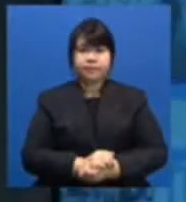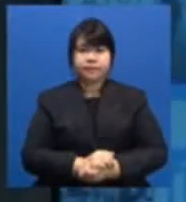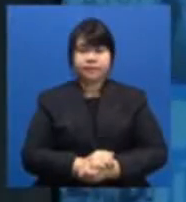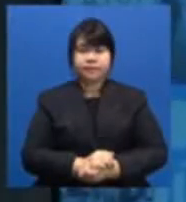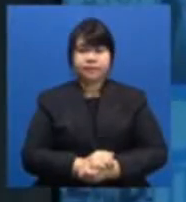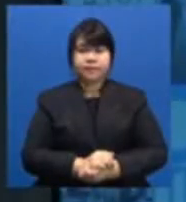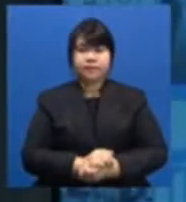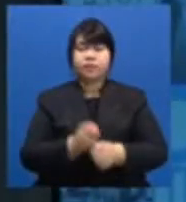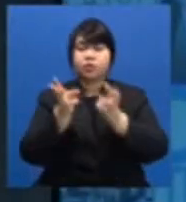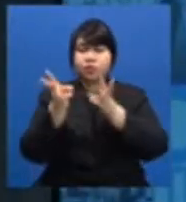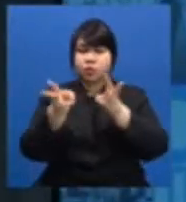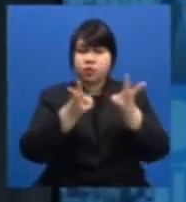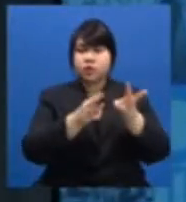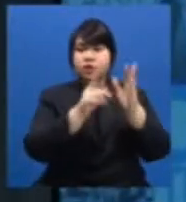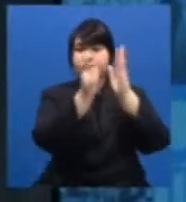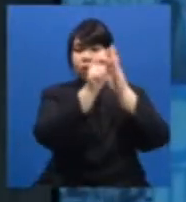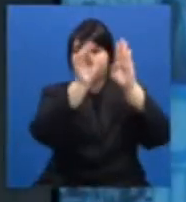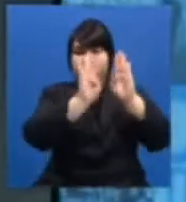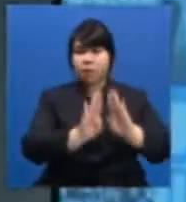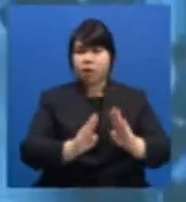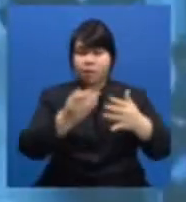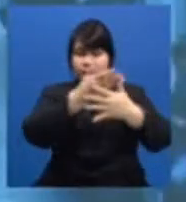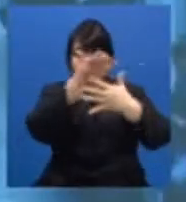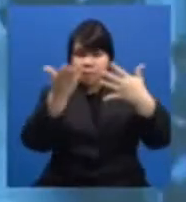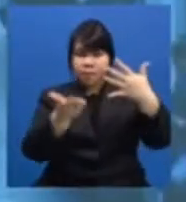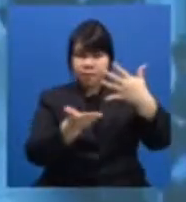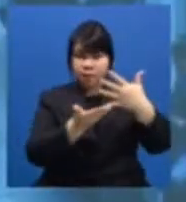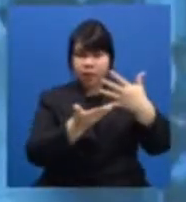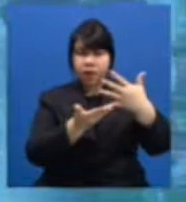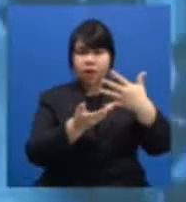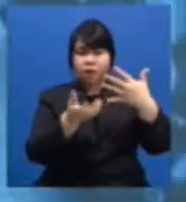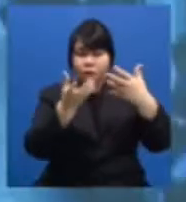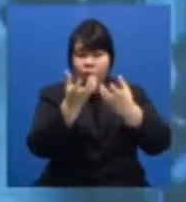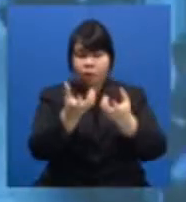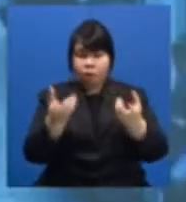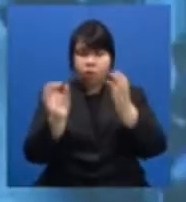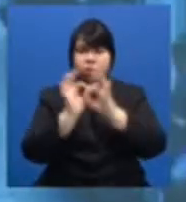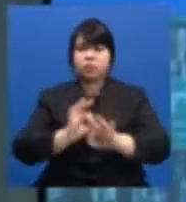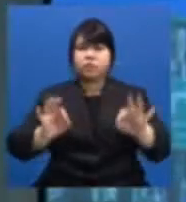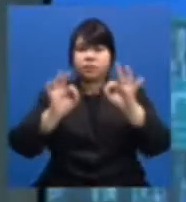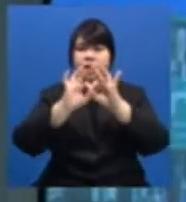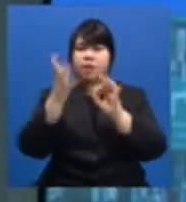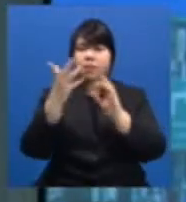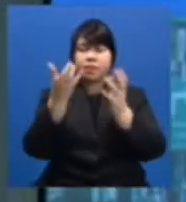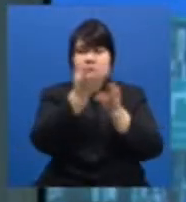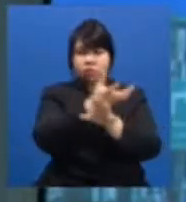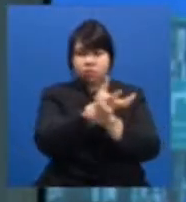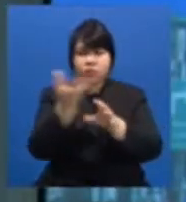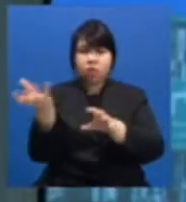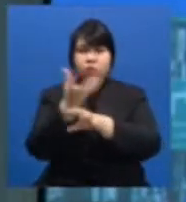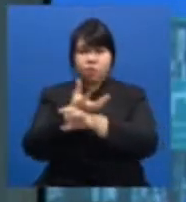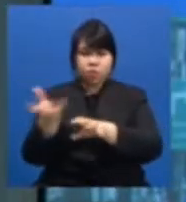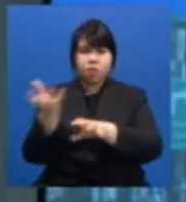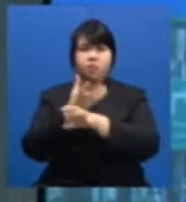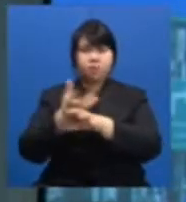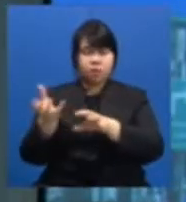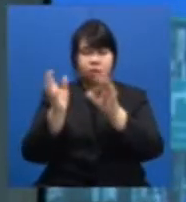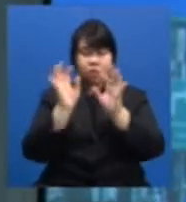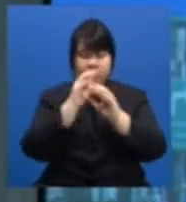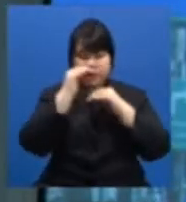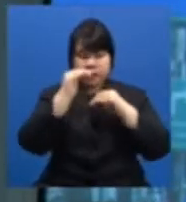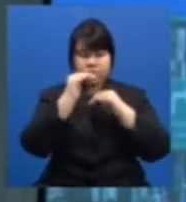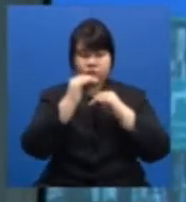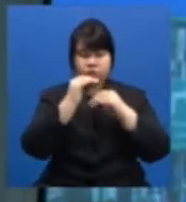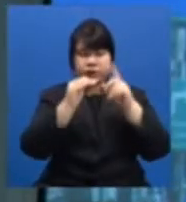กลไกการออกแบบ5ขั้นตอนย้ายออกในสิ่งก่อสร้างที่ไม่จำเป็นกำหนดพื้นที่ที่ชัดเจนอย่างน้อย 1.5 เม